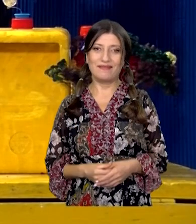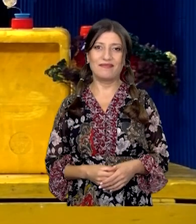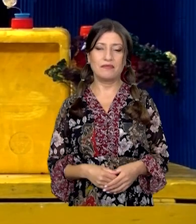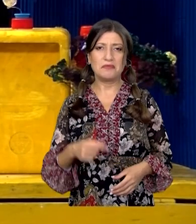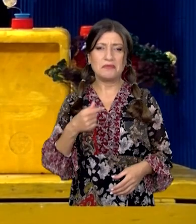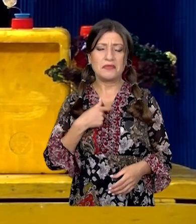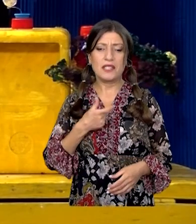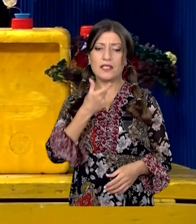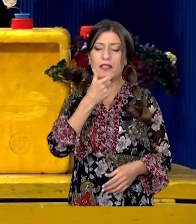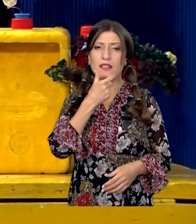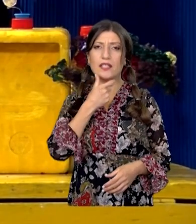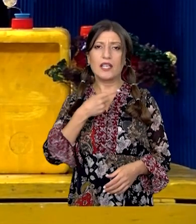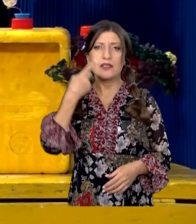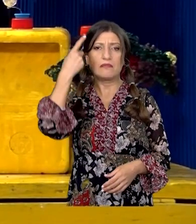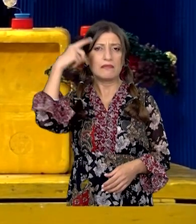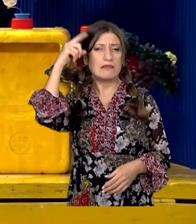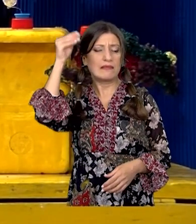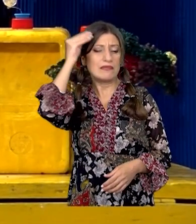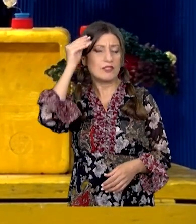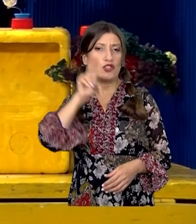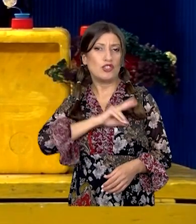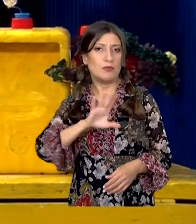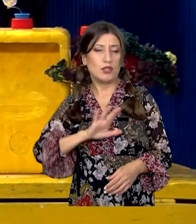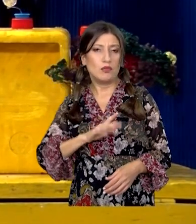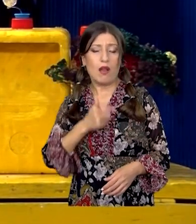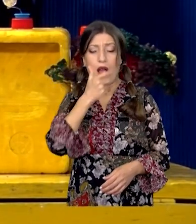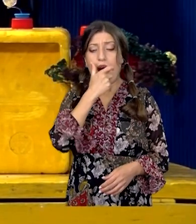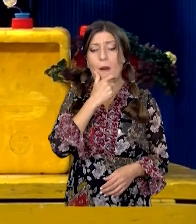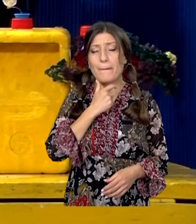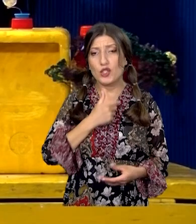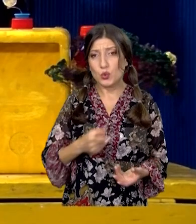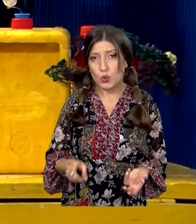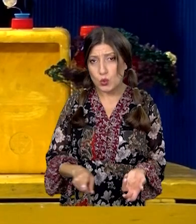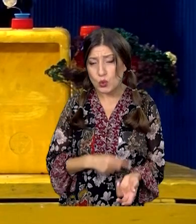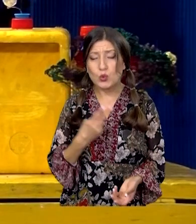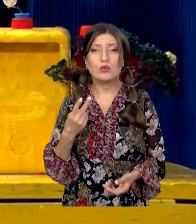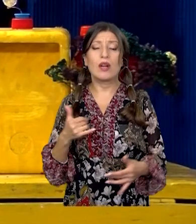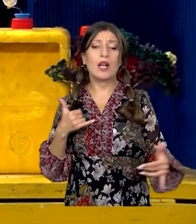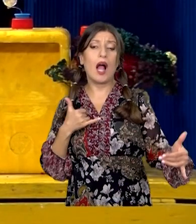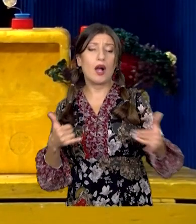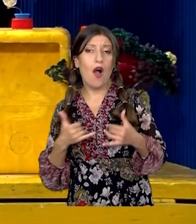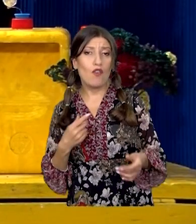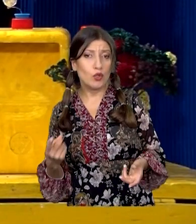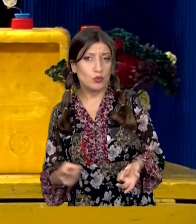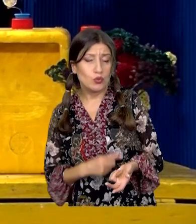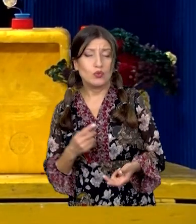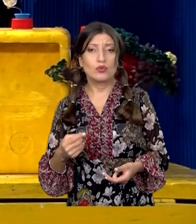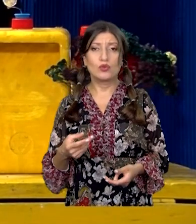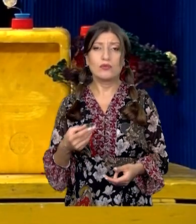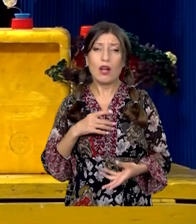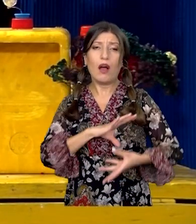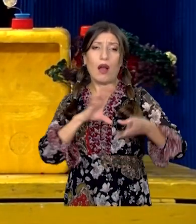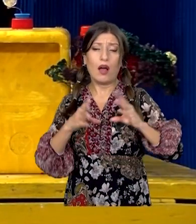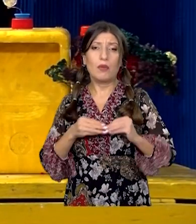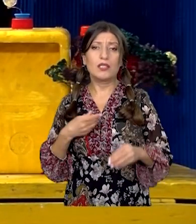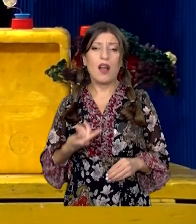խանգարի։ Ես ավելորդ բաներ չեմ սիրում, դմբլդոխ։ Ոչ համեստություն, ոչ քաղաքավարություն,